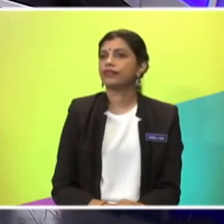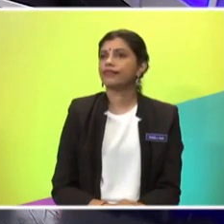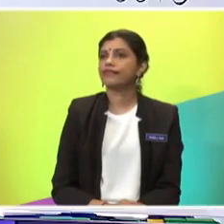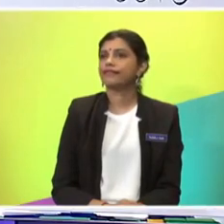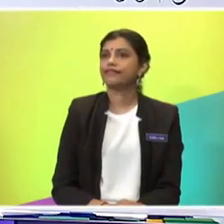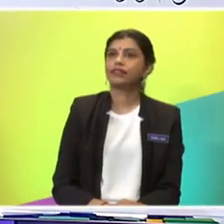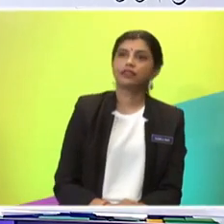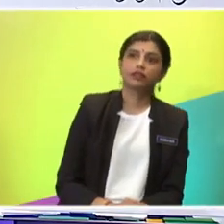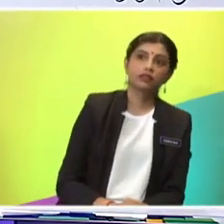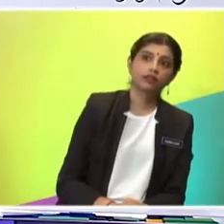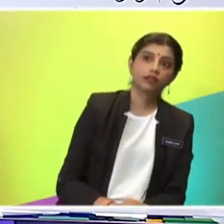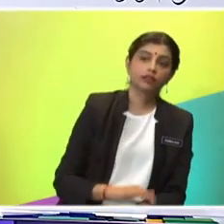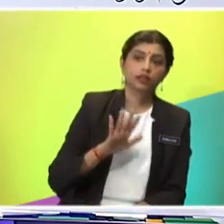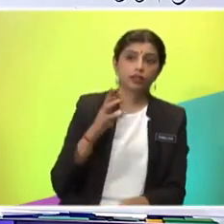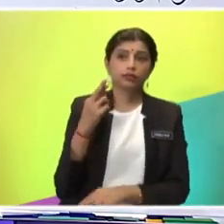Baik.